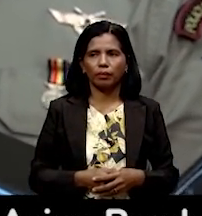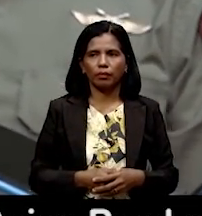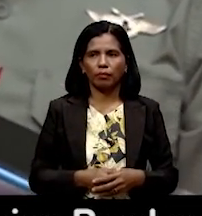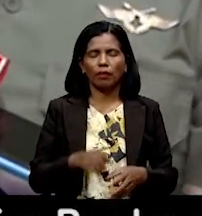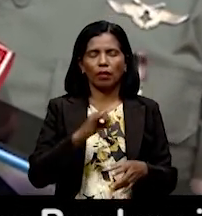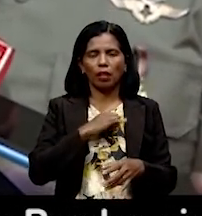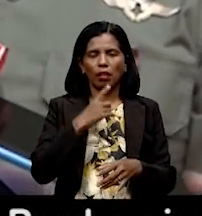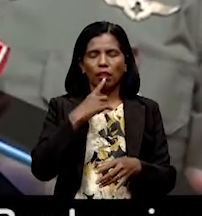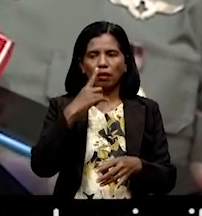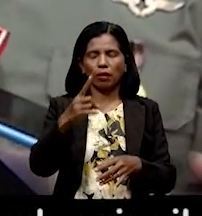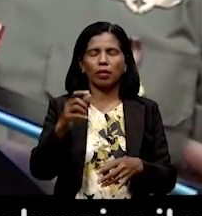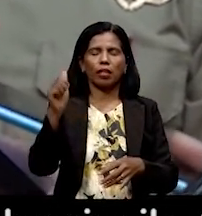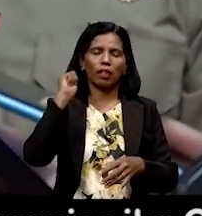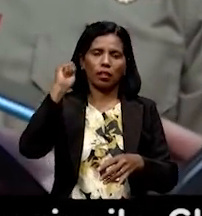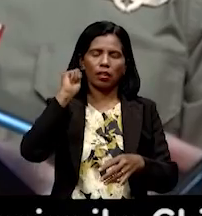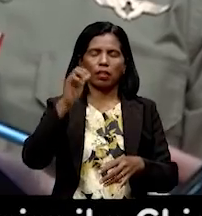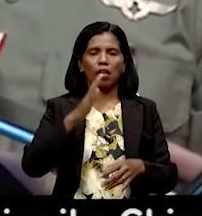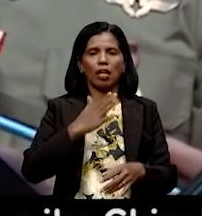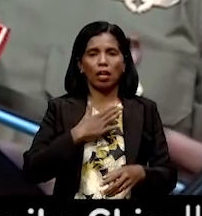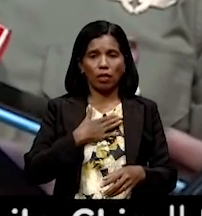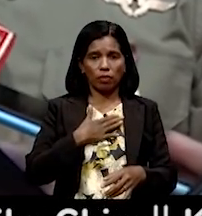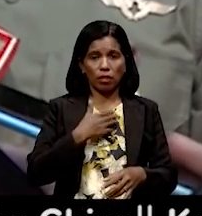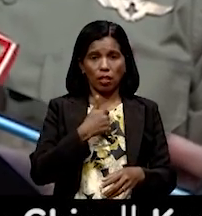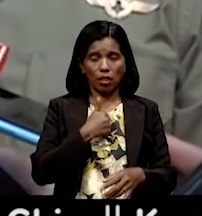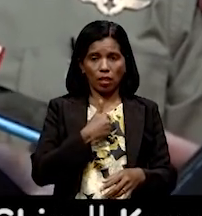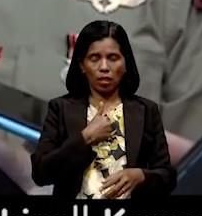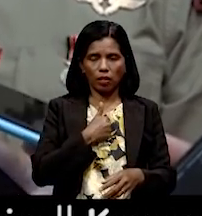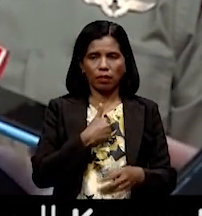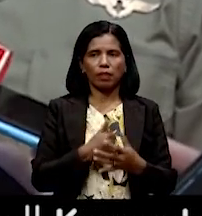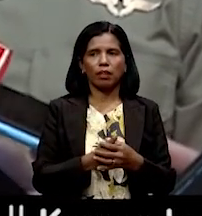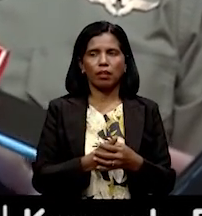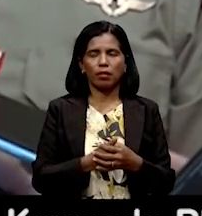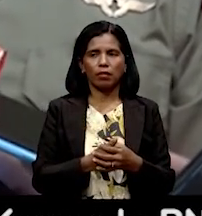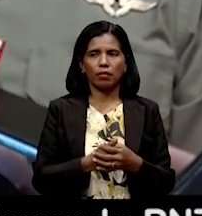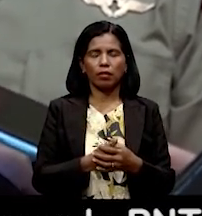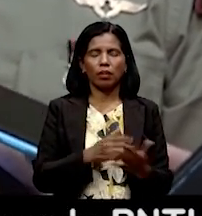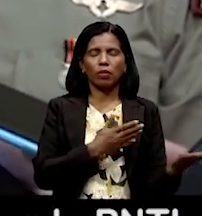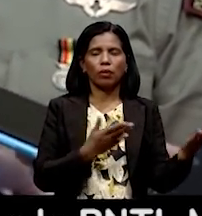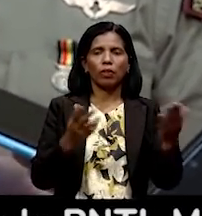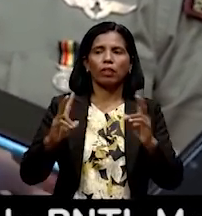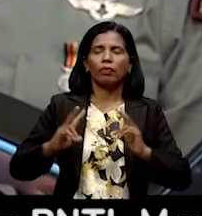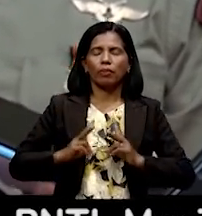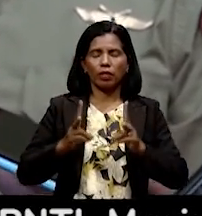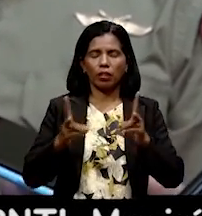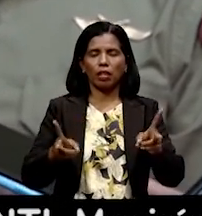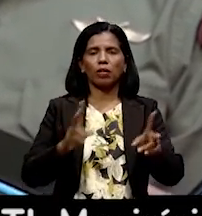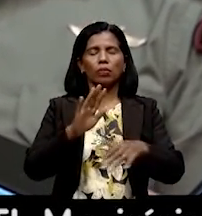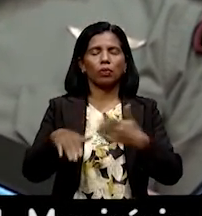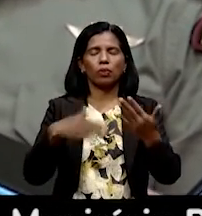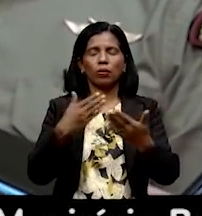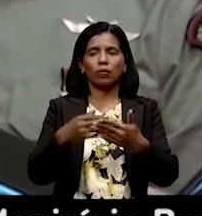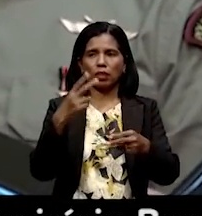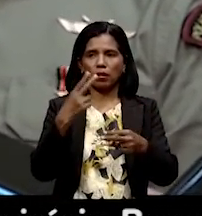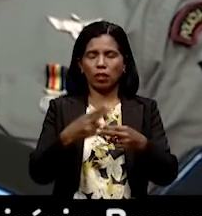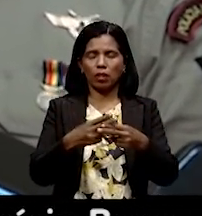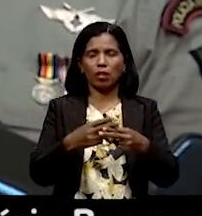ha candidato a unia lori veterano resistenza to manina nara ha